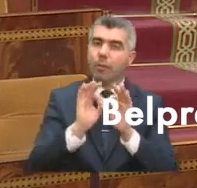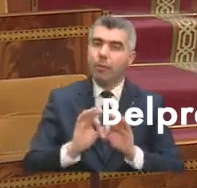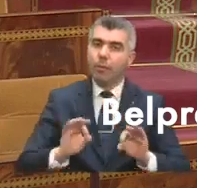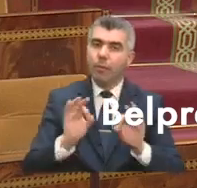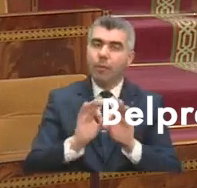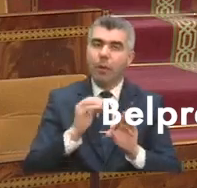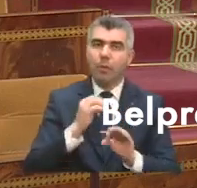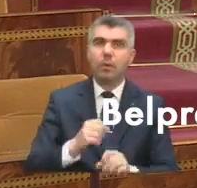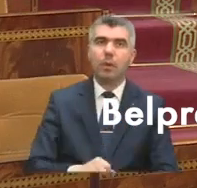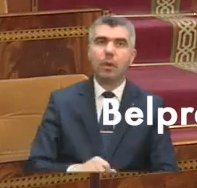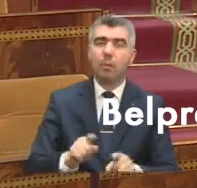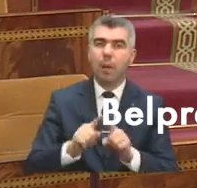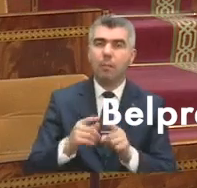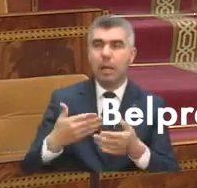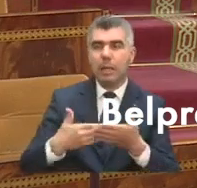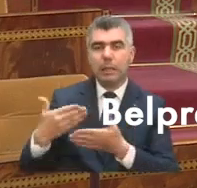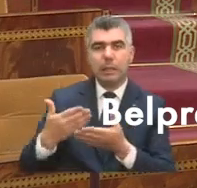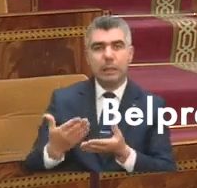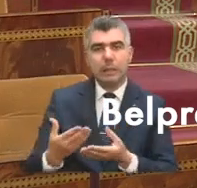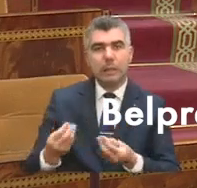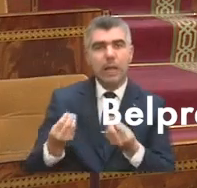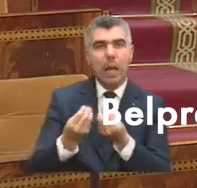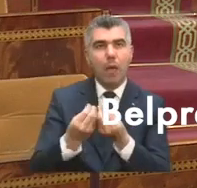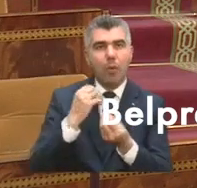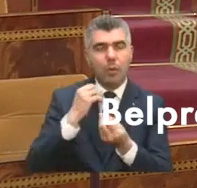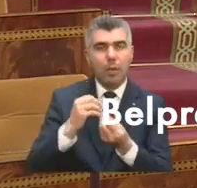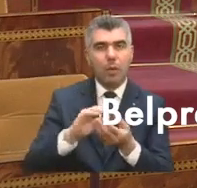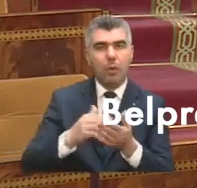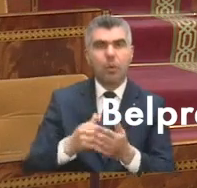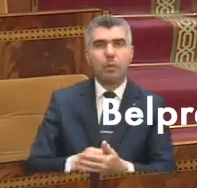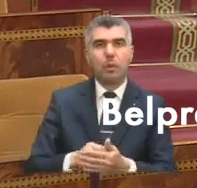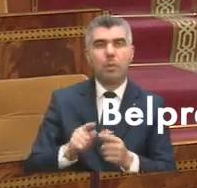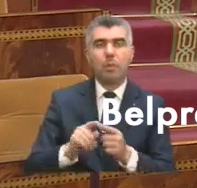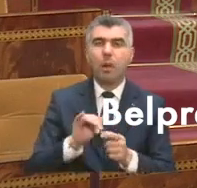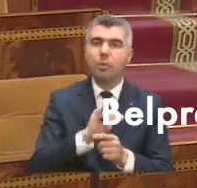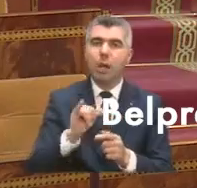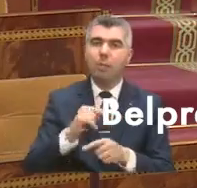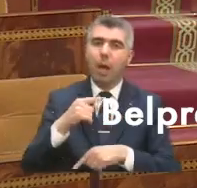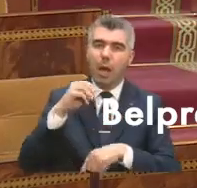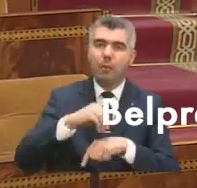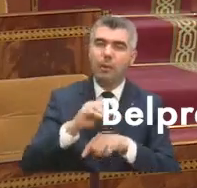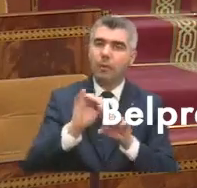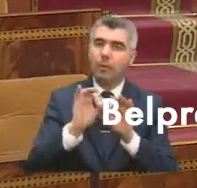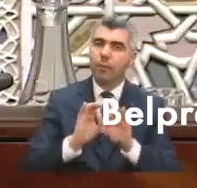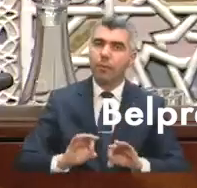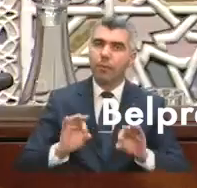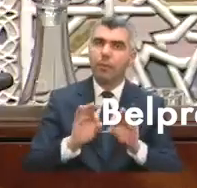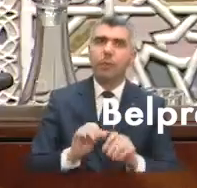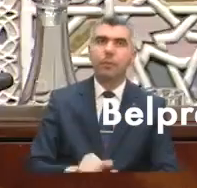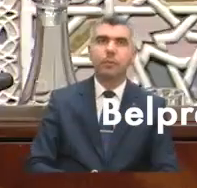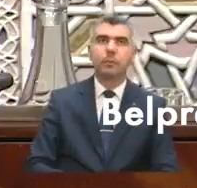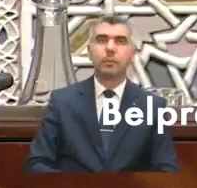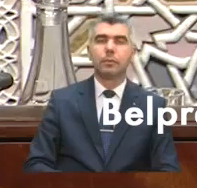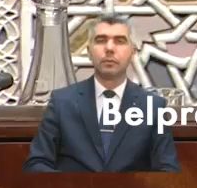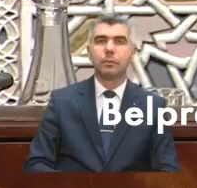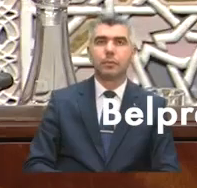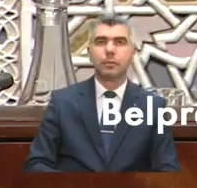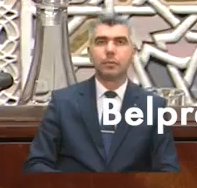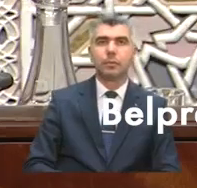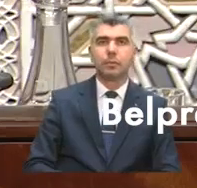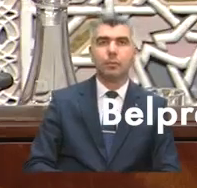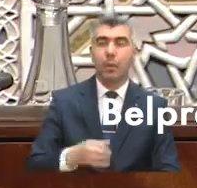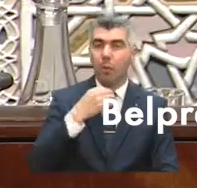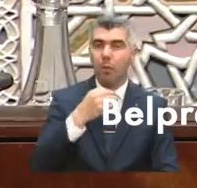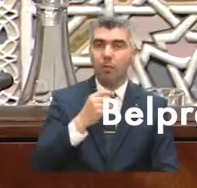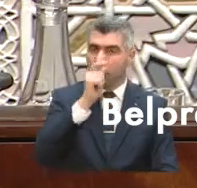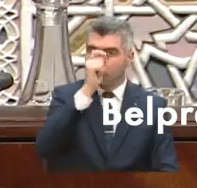باش نحافظوا على التعاون ما بين المؤسسات هذاك الشيء اللي وقع ما خصوش يتكرر. شكرا سيد الرئيس. سيد الرئيس بكل